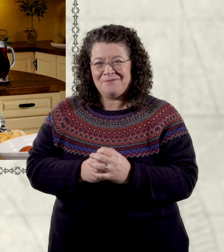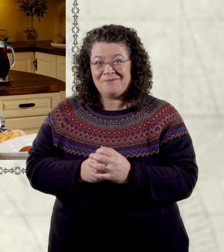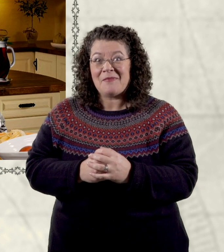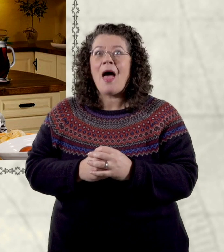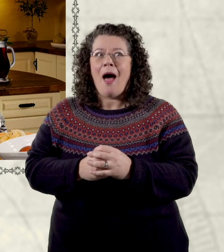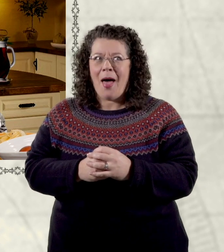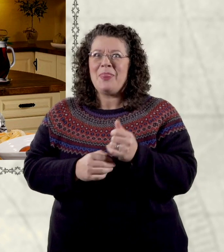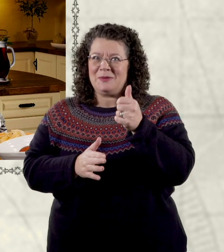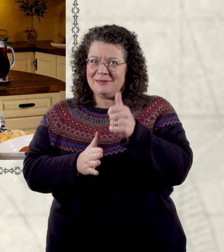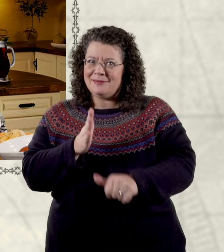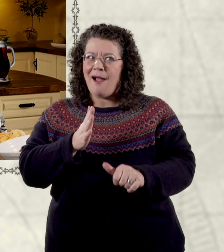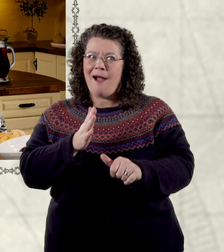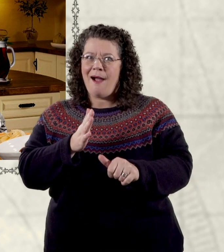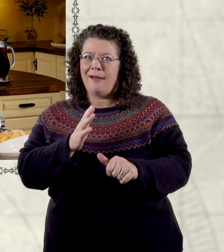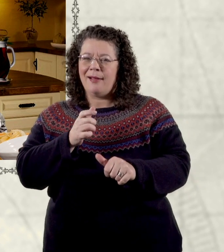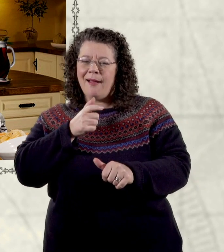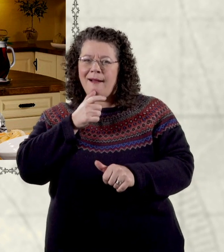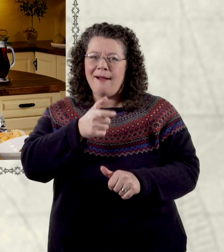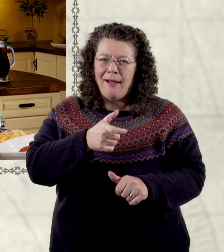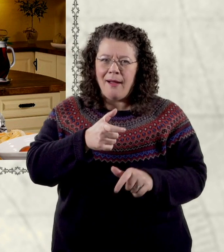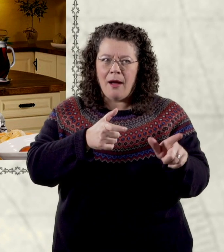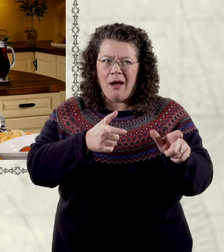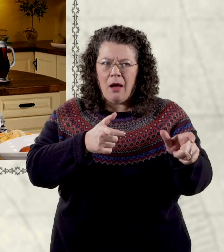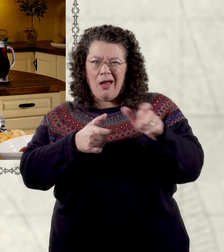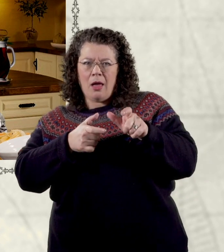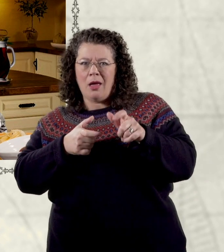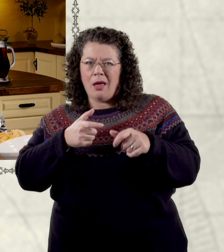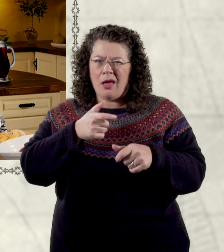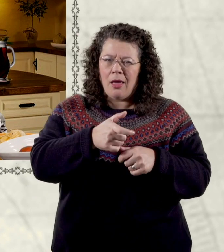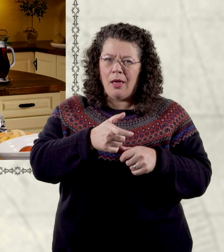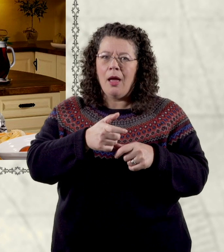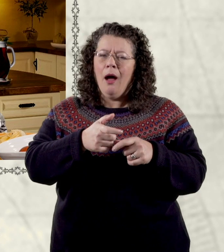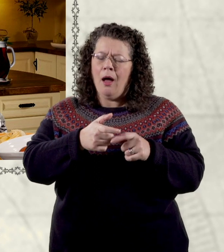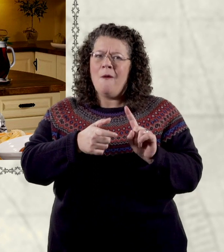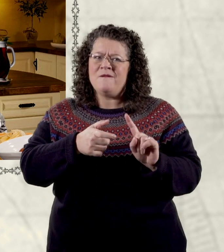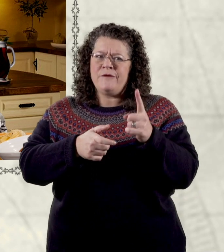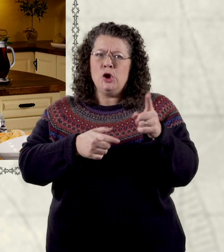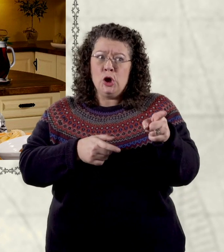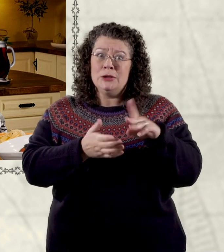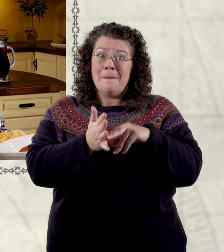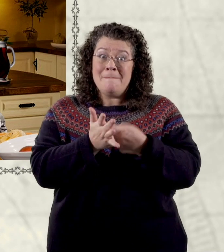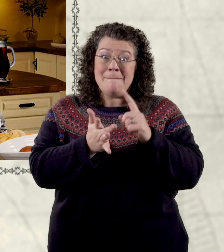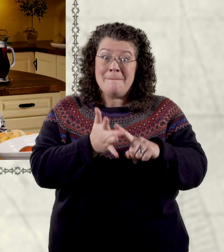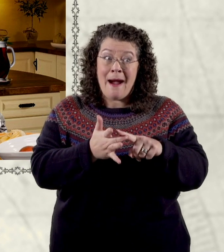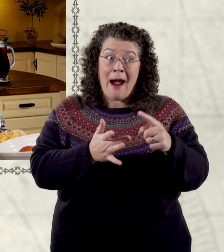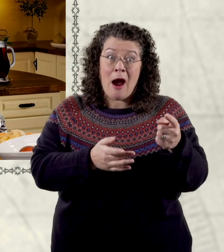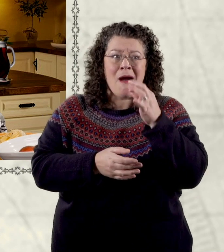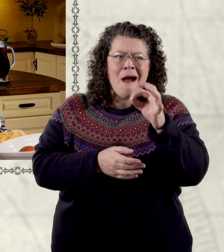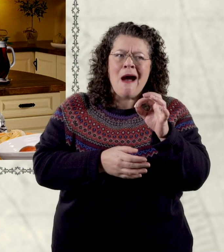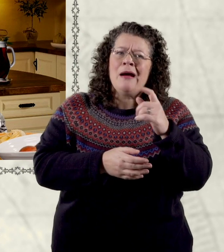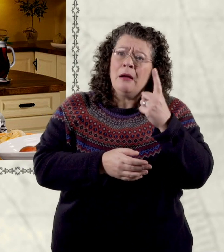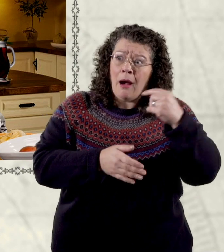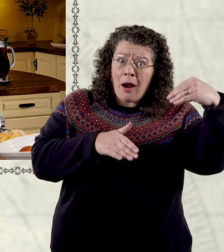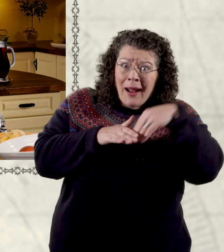dyna pryd fydde'r frwydr yn dechrau. Yn ystod y penillion cyntaf, bydde Mari yn gofyn i gael dod i'r tŷ, ond